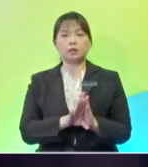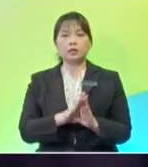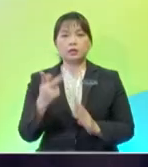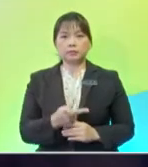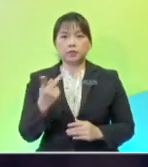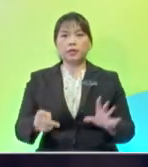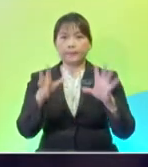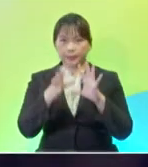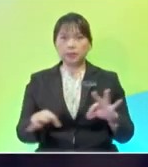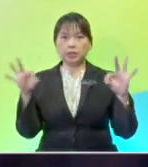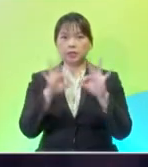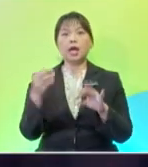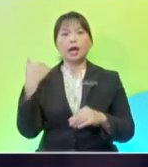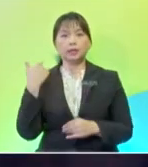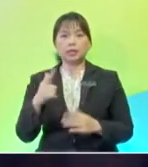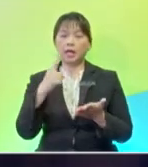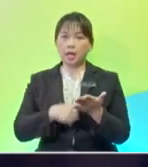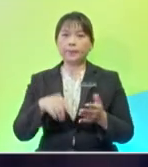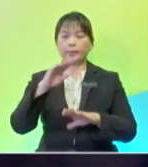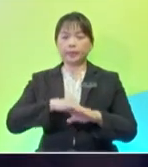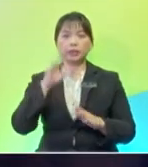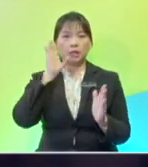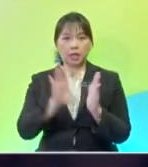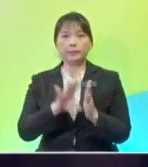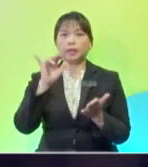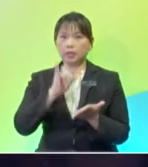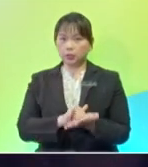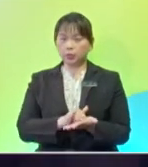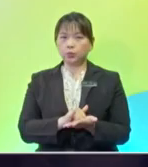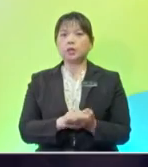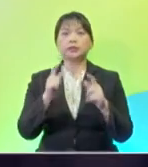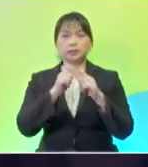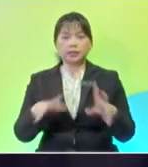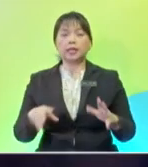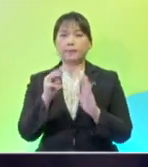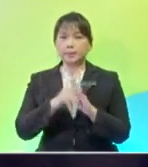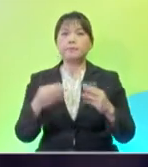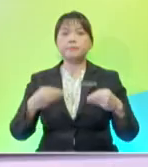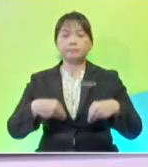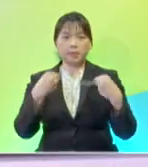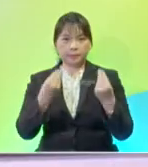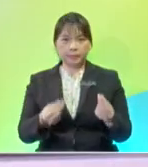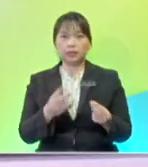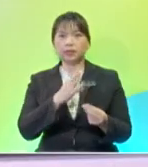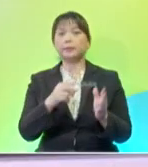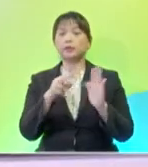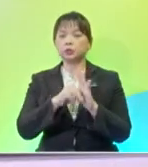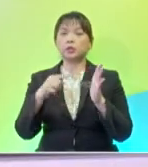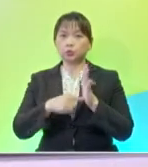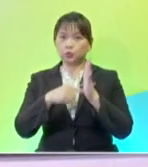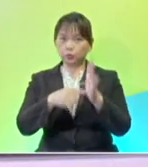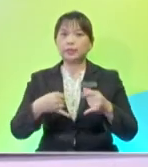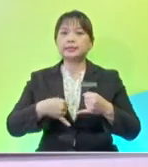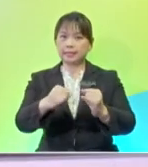apa yang ada pada gambar tuh sebenarnya gambar tuh udah memberi eee pembaca dah menunjukkan jalan cerita